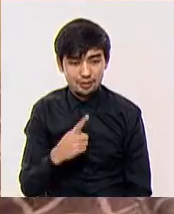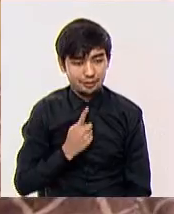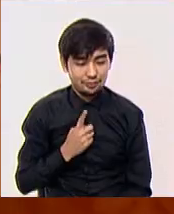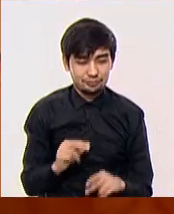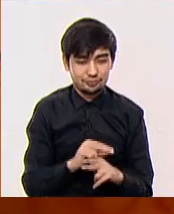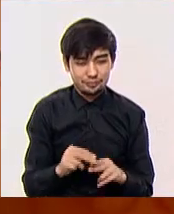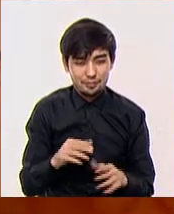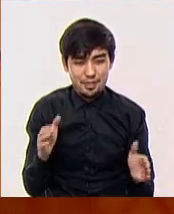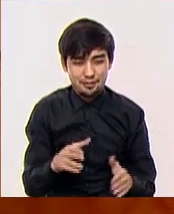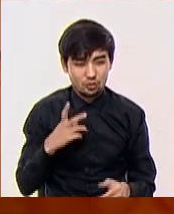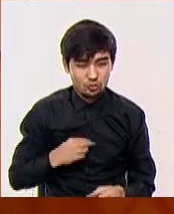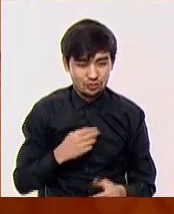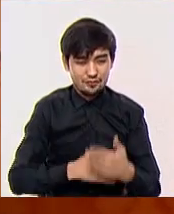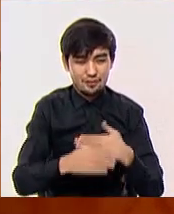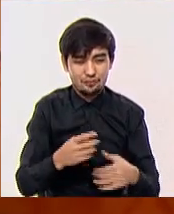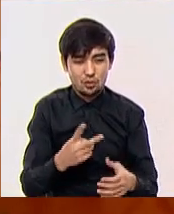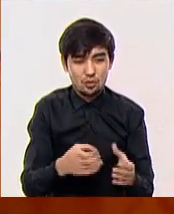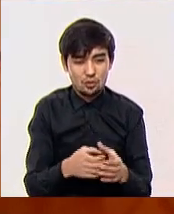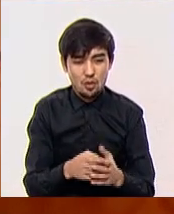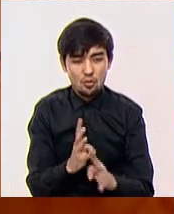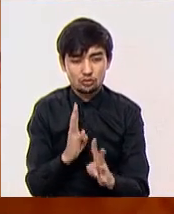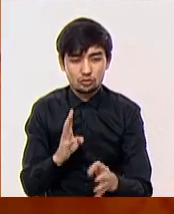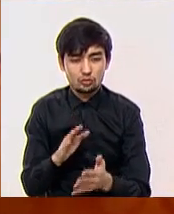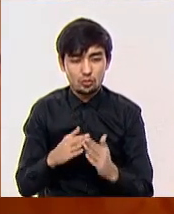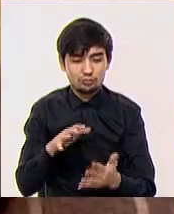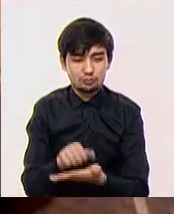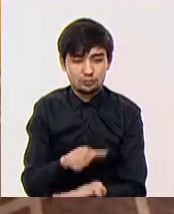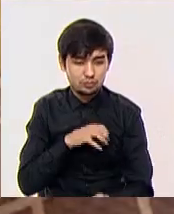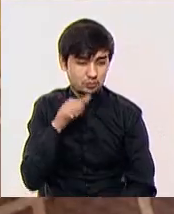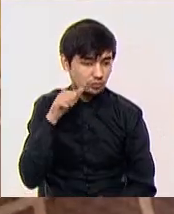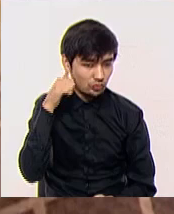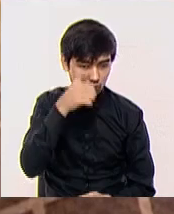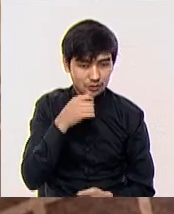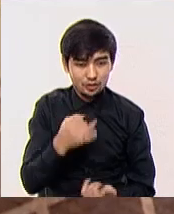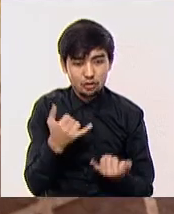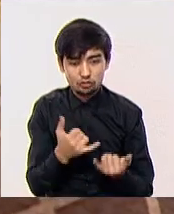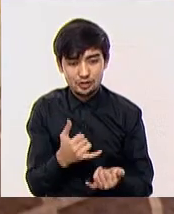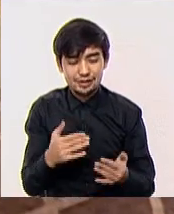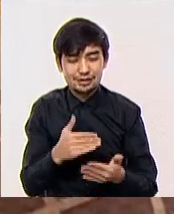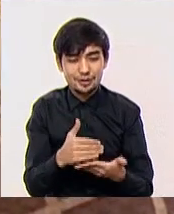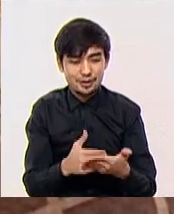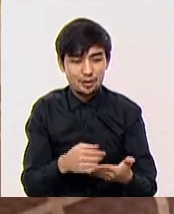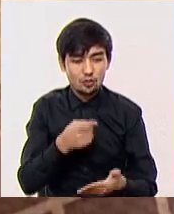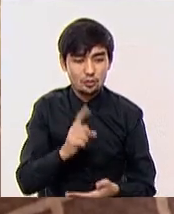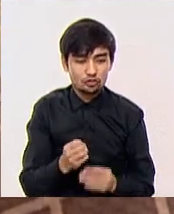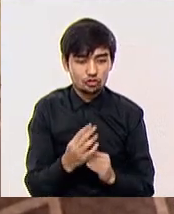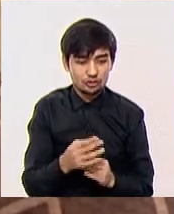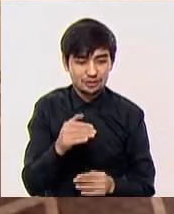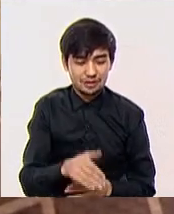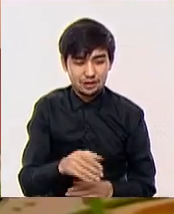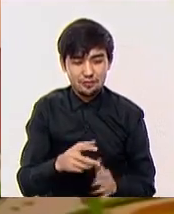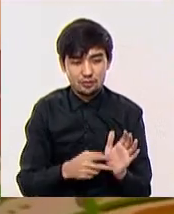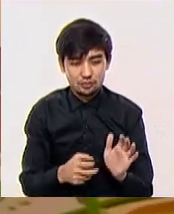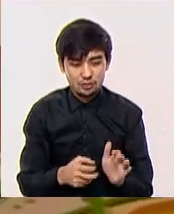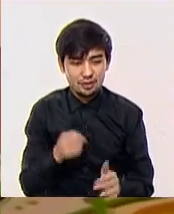воспитывает маленькую дочь с инвалидностью второй группы. В очередь на жилье женщина встала в прошлом году. И сейчас она в списке под номером